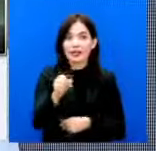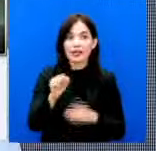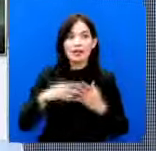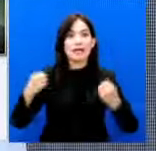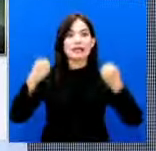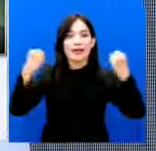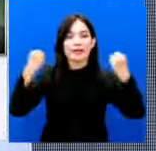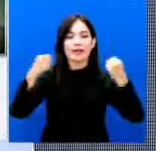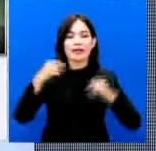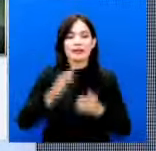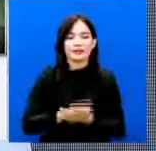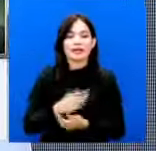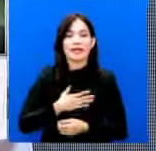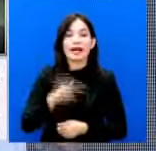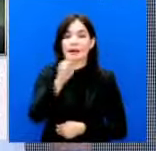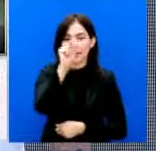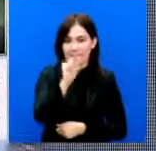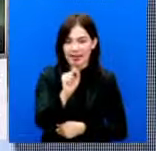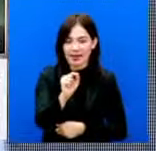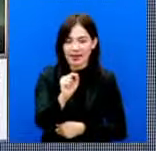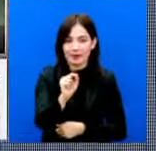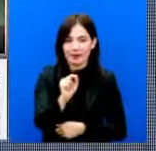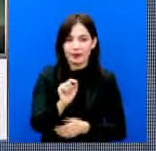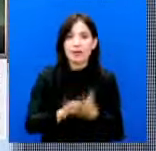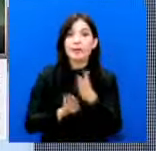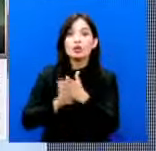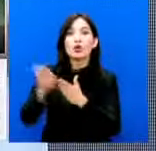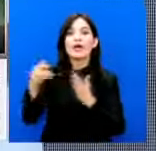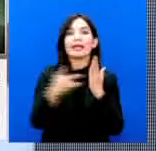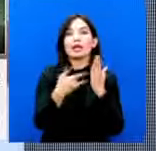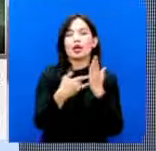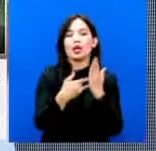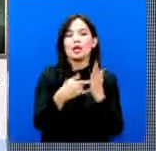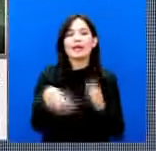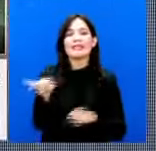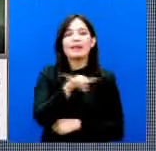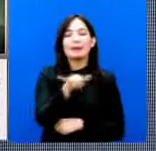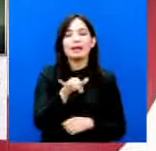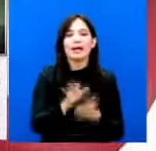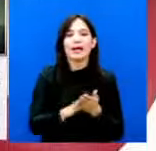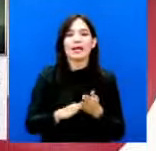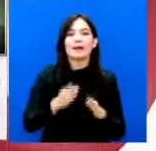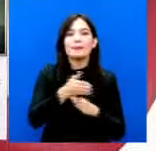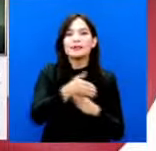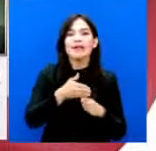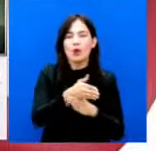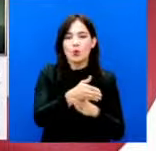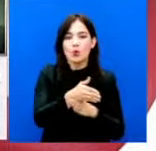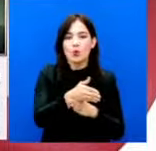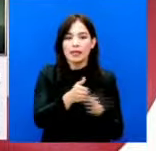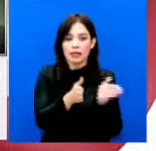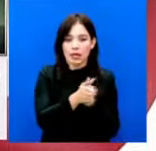akan tanya masalah kesehatan. Ya, kemajuan teknologi itu seperti pisau bermata 2. Di sisi